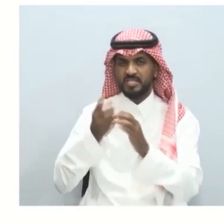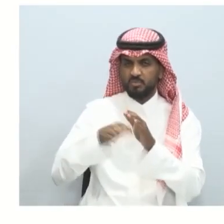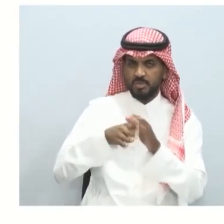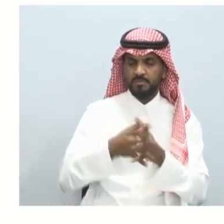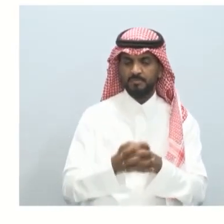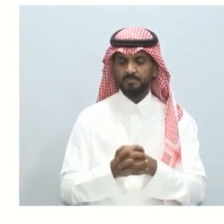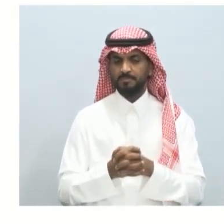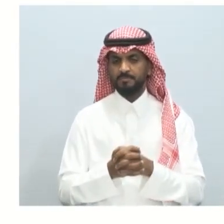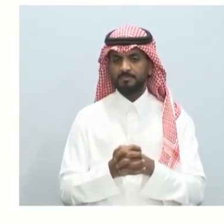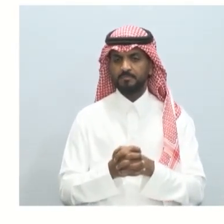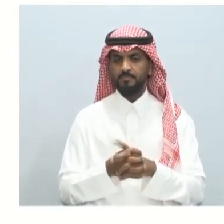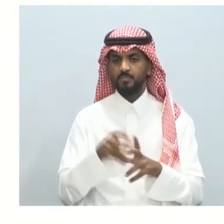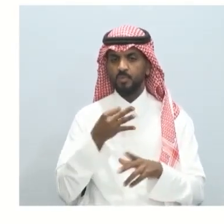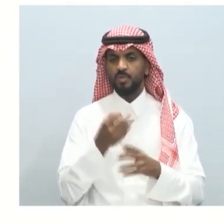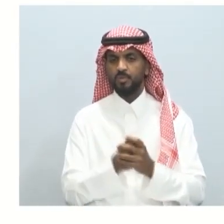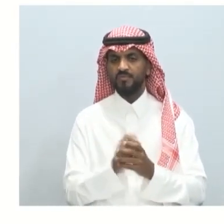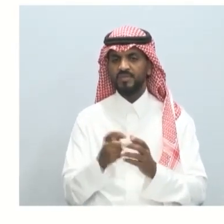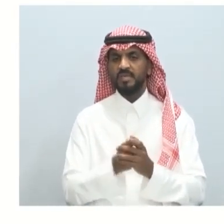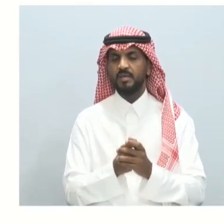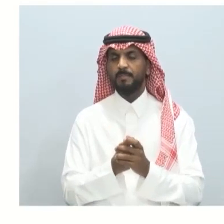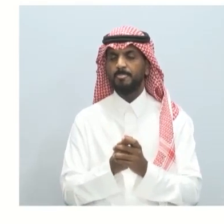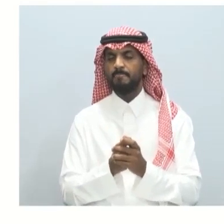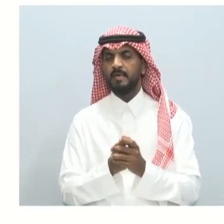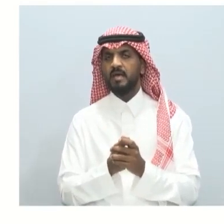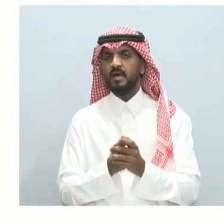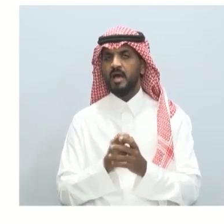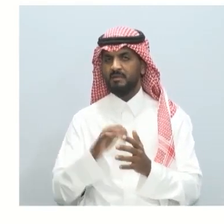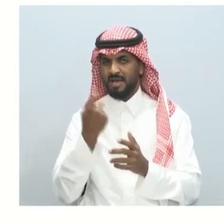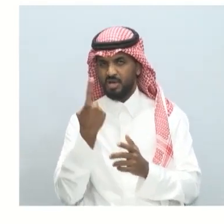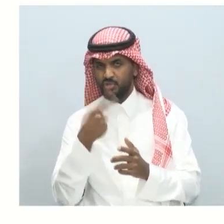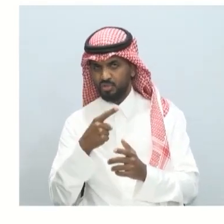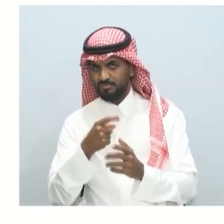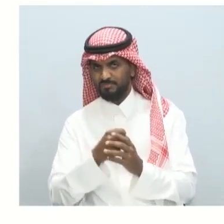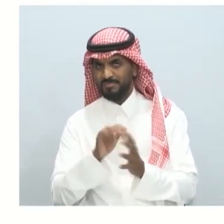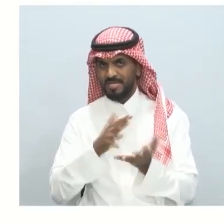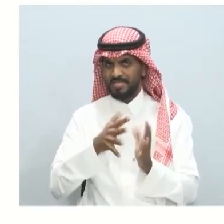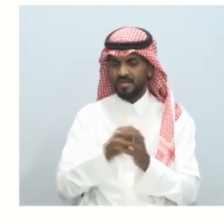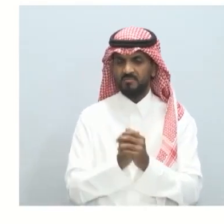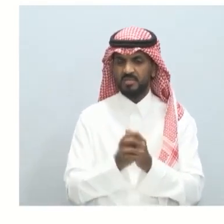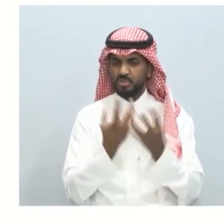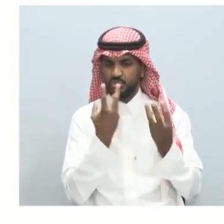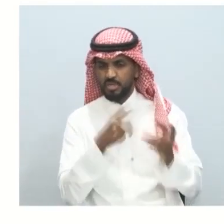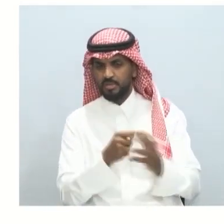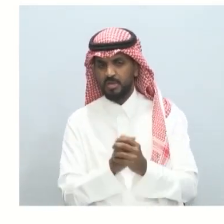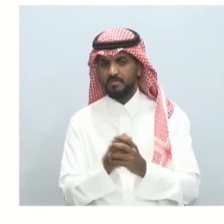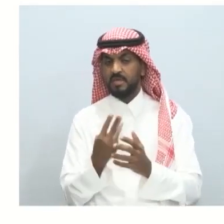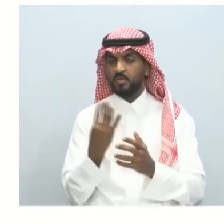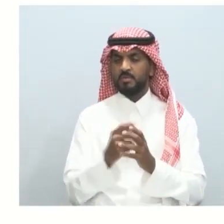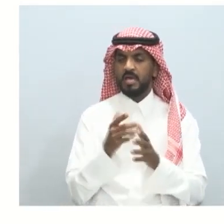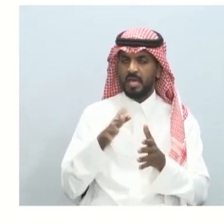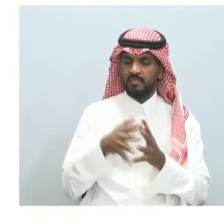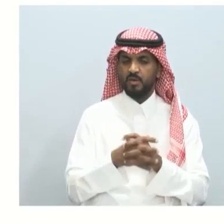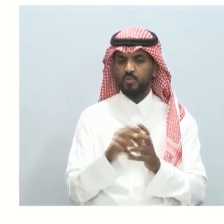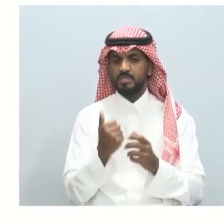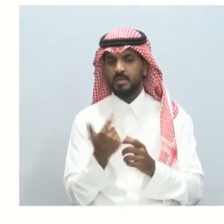جنازته وكان يقول فيك عشر خصال من الشر اما الثانيه والرابعه كذا واما